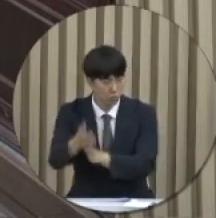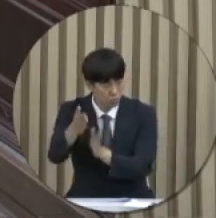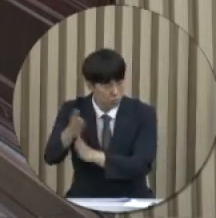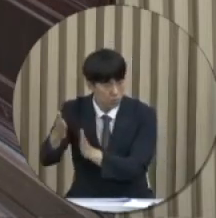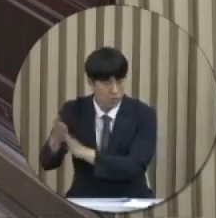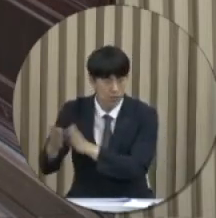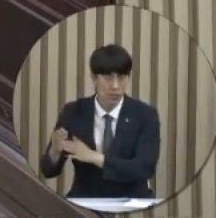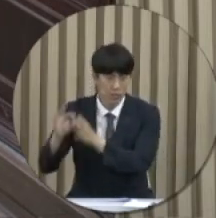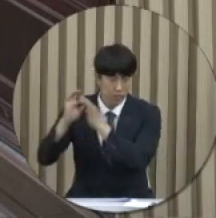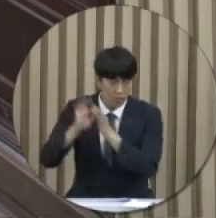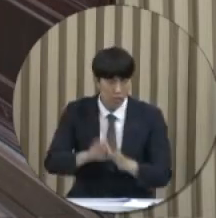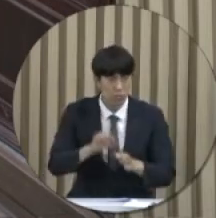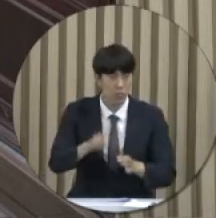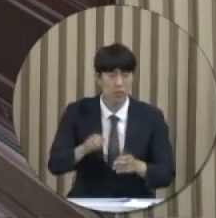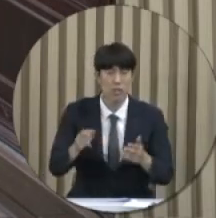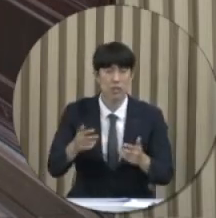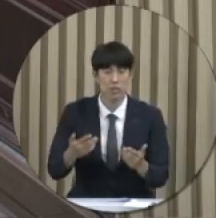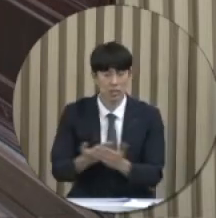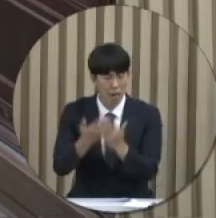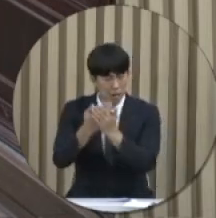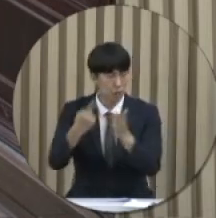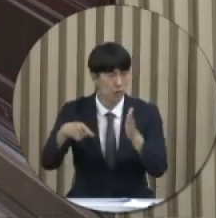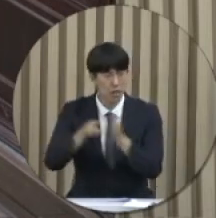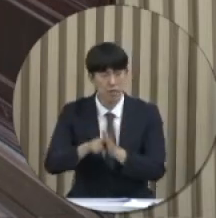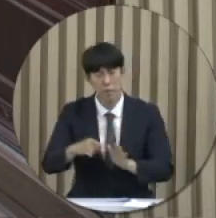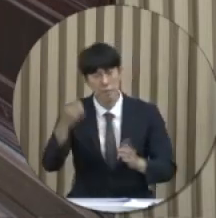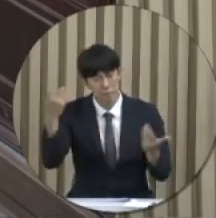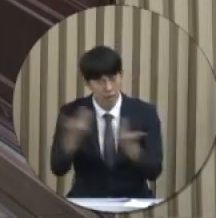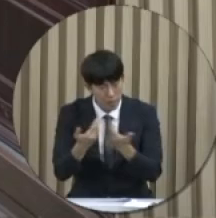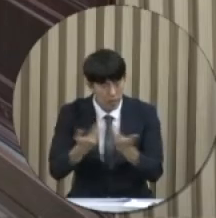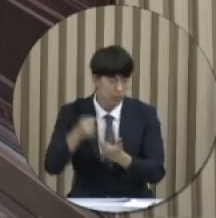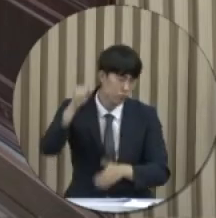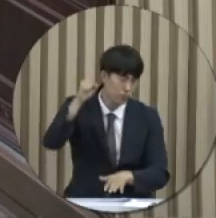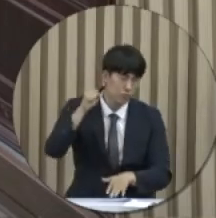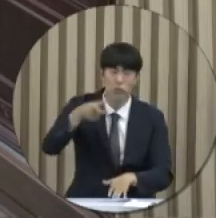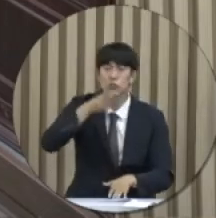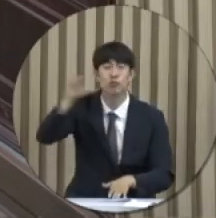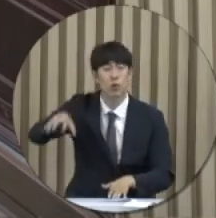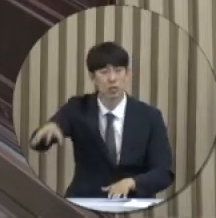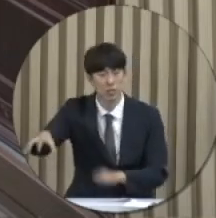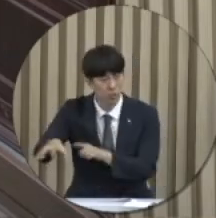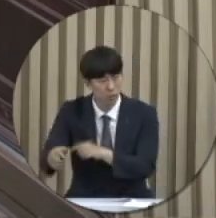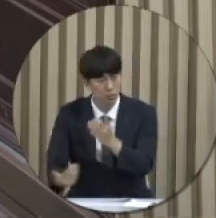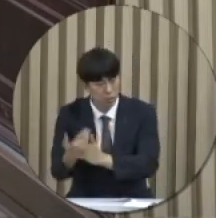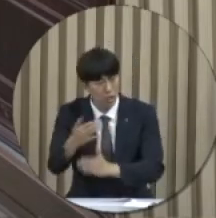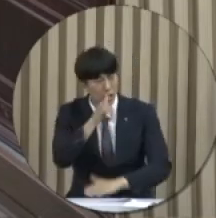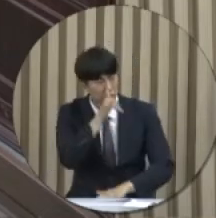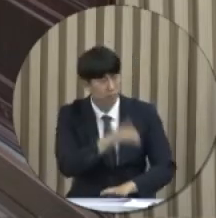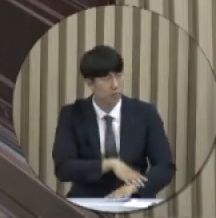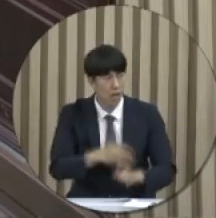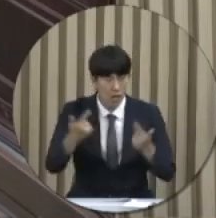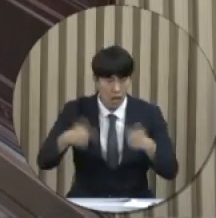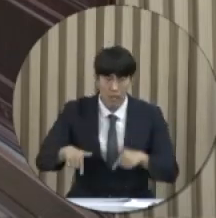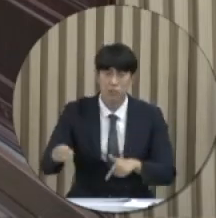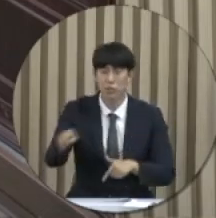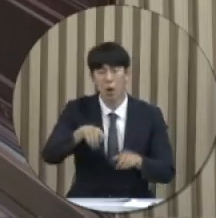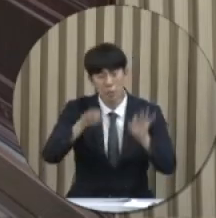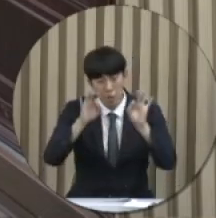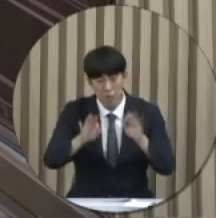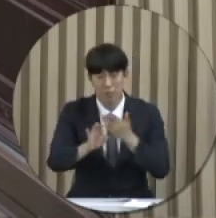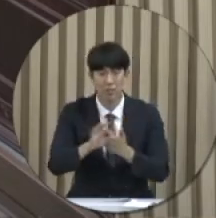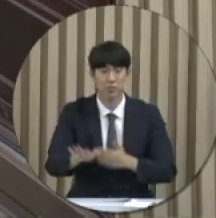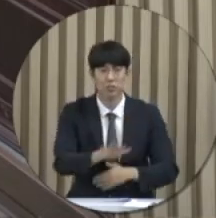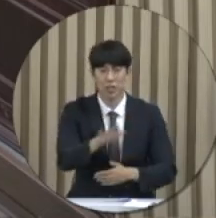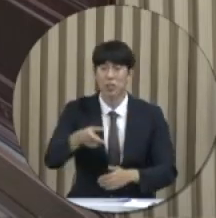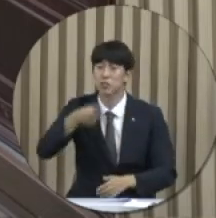또 개발을 못하기 위한 반대 운동을 수원에서 계속 전개를 했었거든요. 항상 이런 것들을 봤을 때 우리가